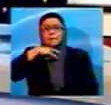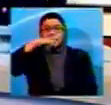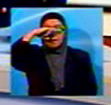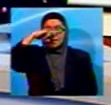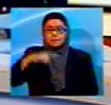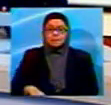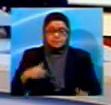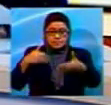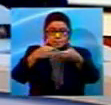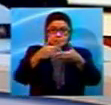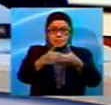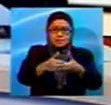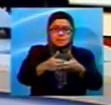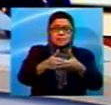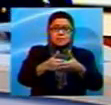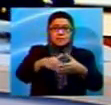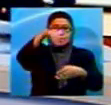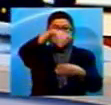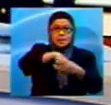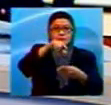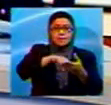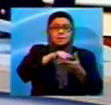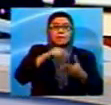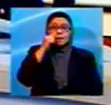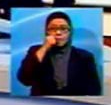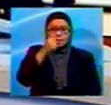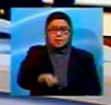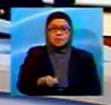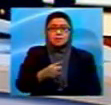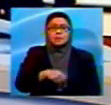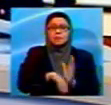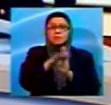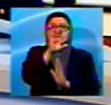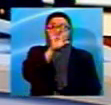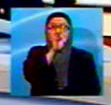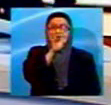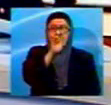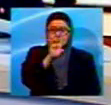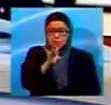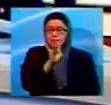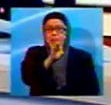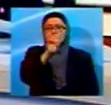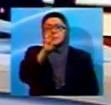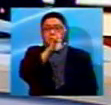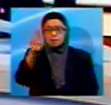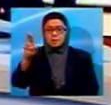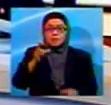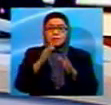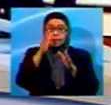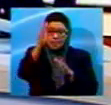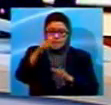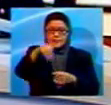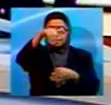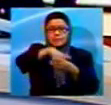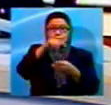pilihan Raya kecil prk parlimen Bukit gelugor esok lebih 82000 pengundi akan melaksanakan tanggungjawab memilih wakil bagi